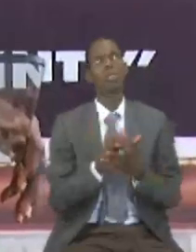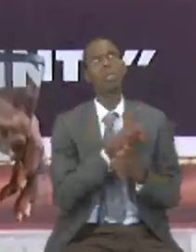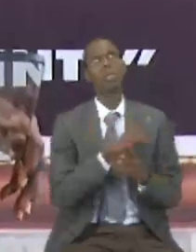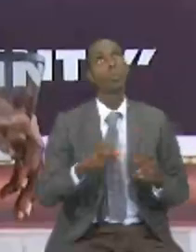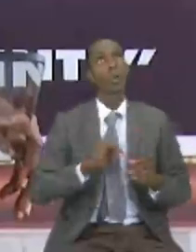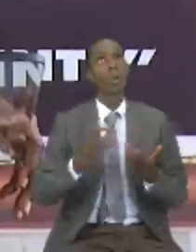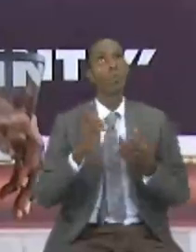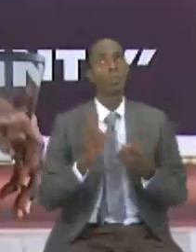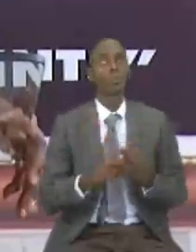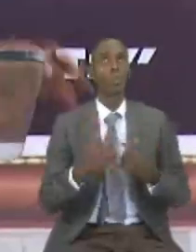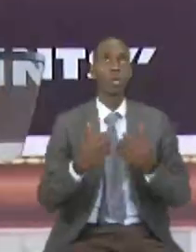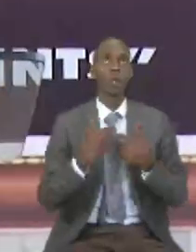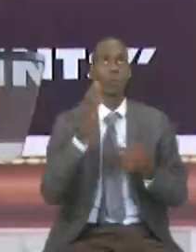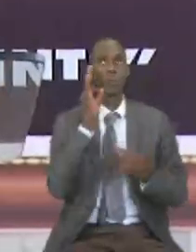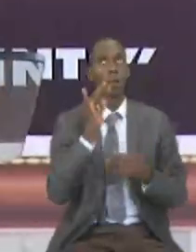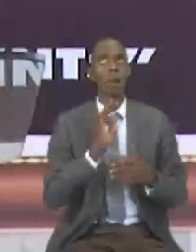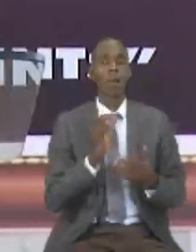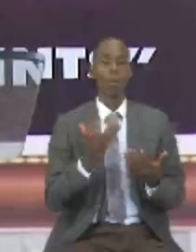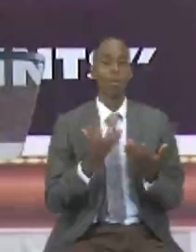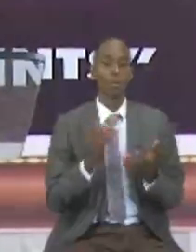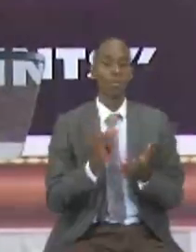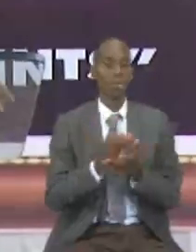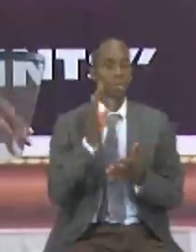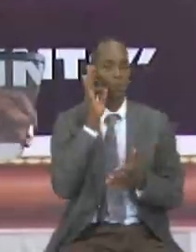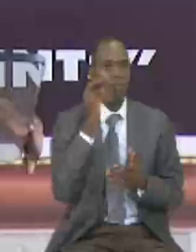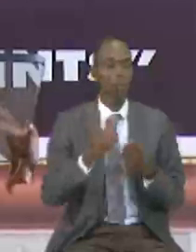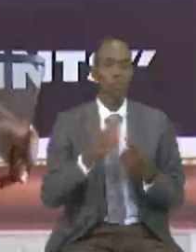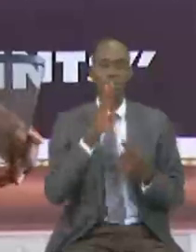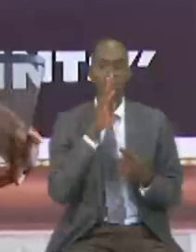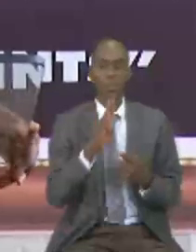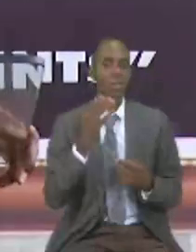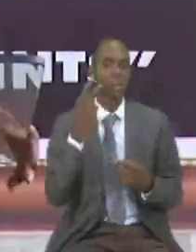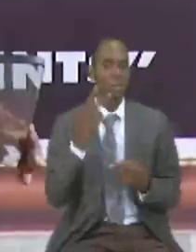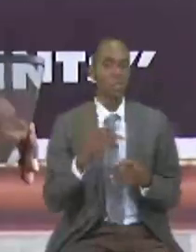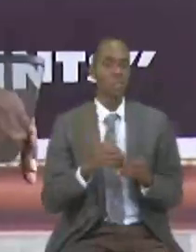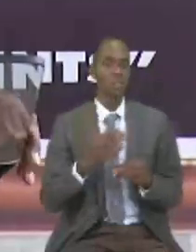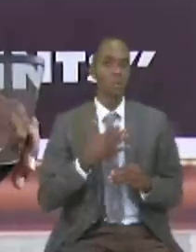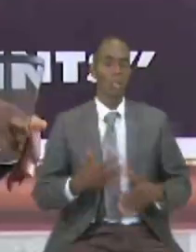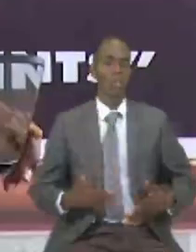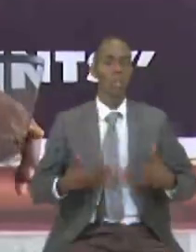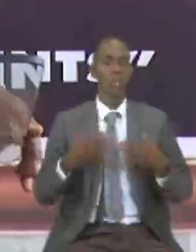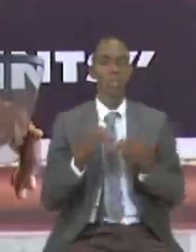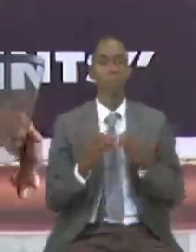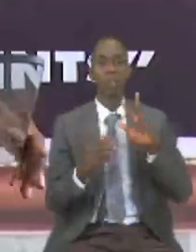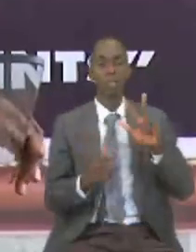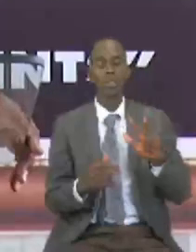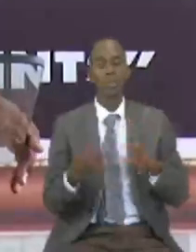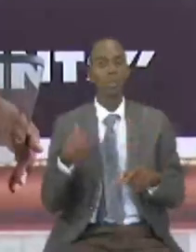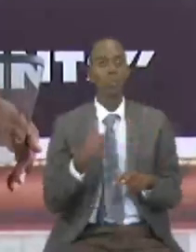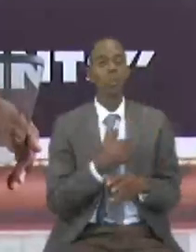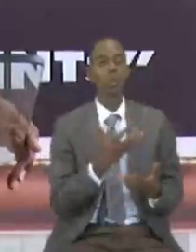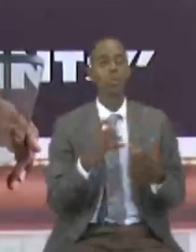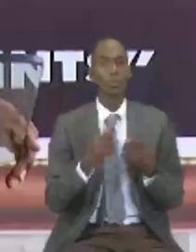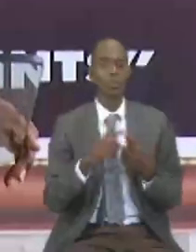porter le fruit. Je veux que les fruits soient évidents dans ma vie. Trois, nous allons vouloir aussi recevoir